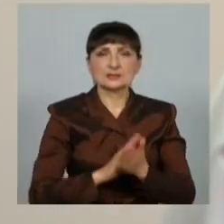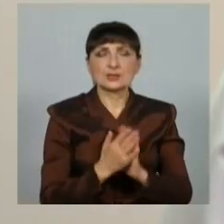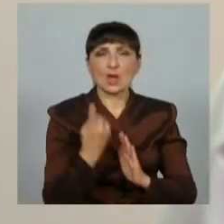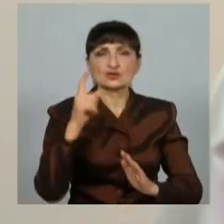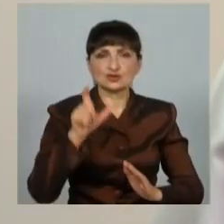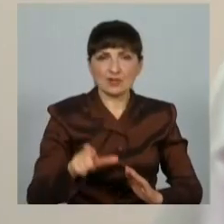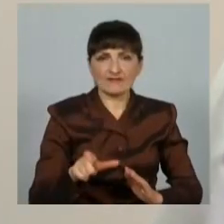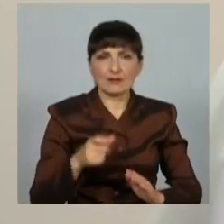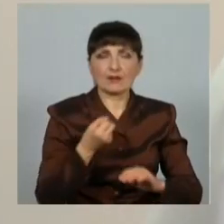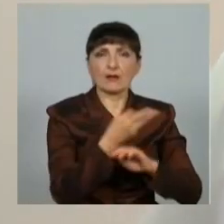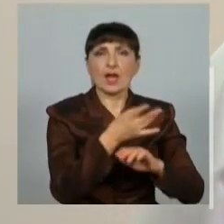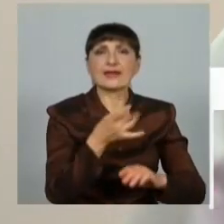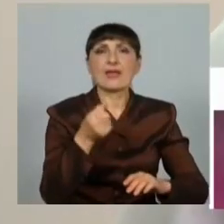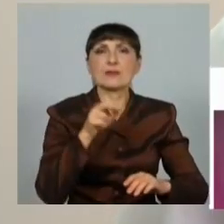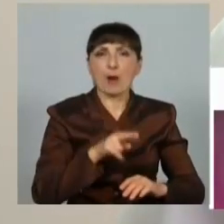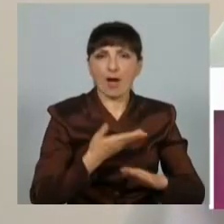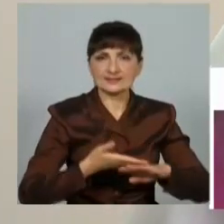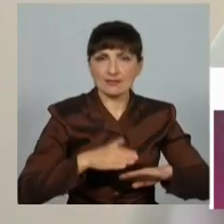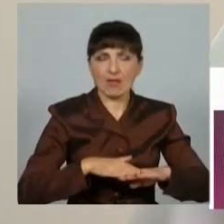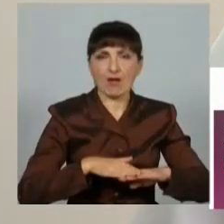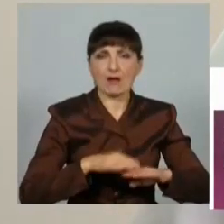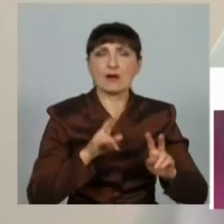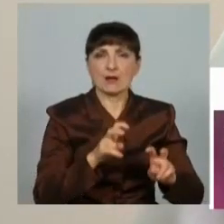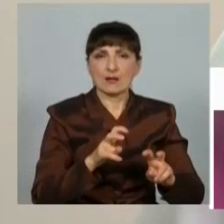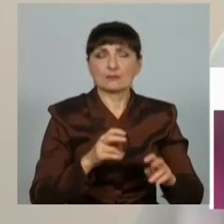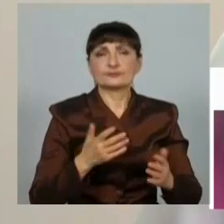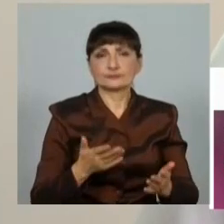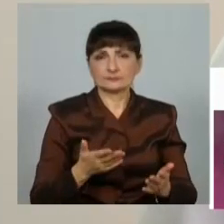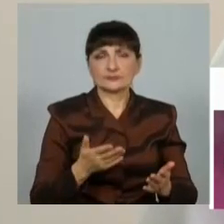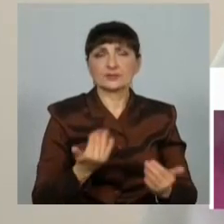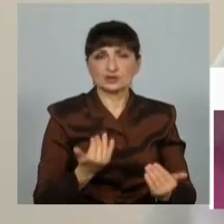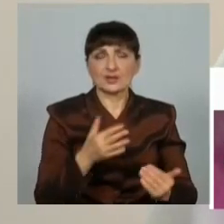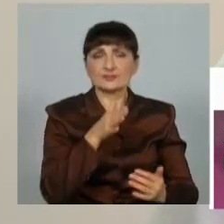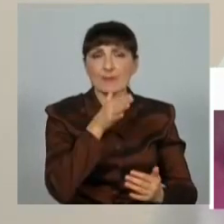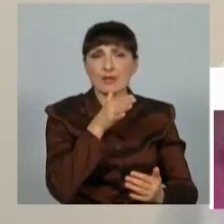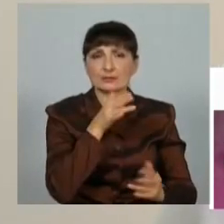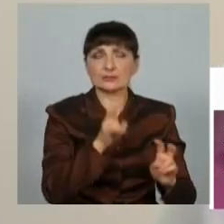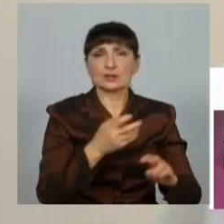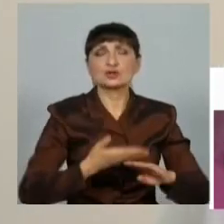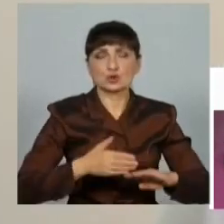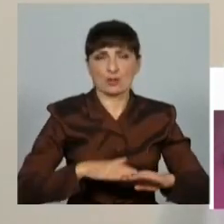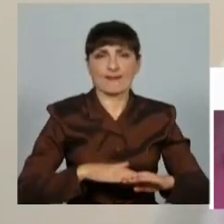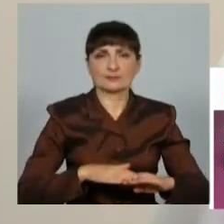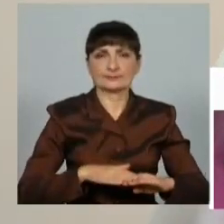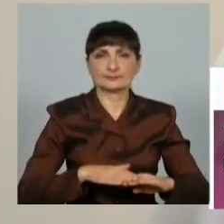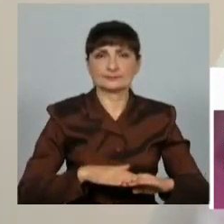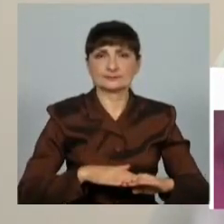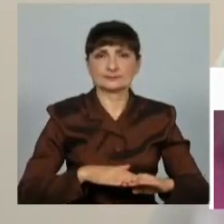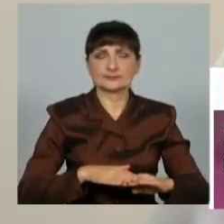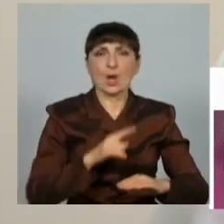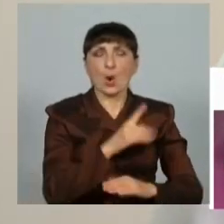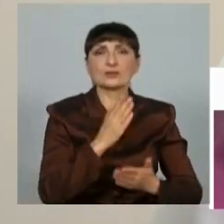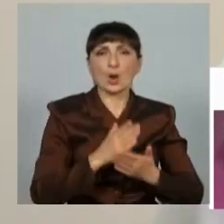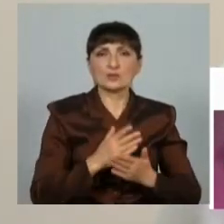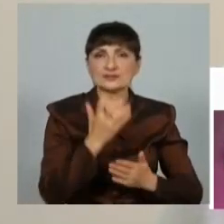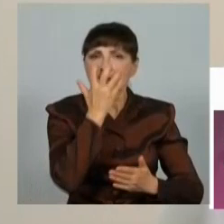Состояние одного пациента, который находится в реанимационном отделении, оценивается сейчас как, в данный момент как тяжелое. Вот.